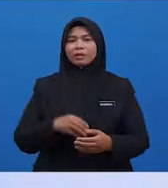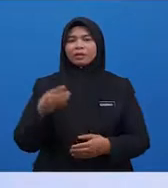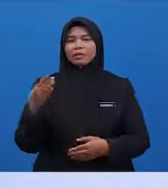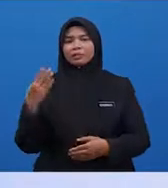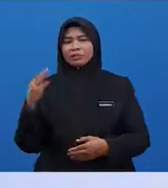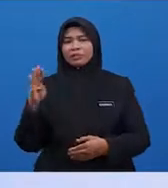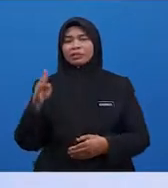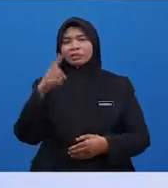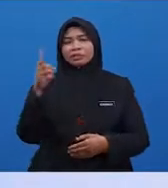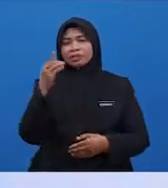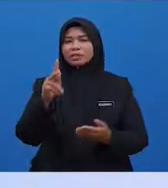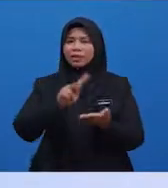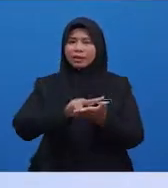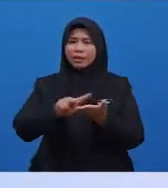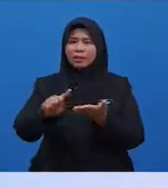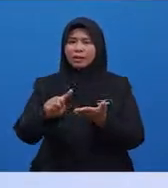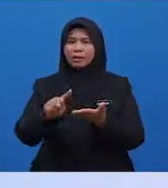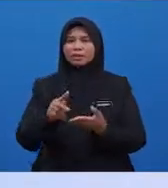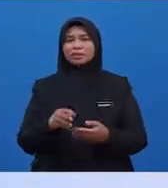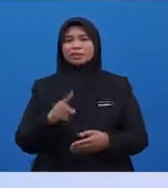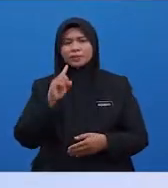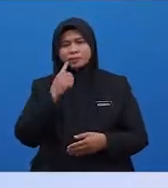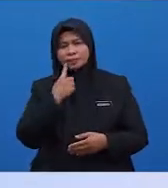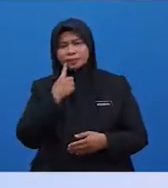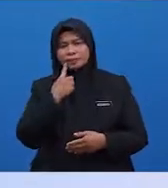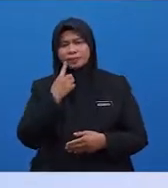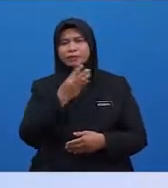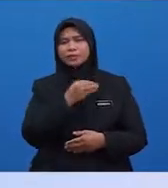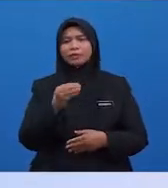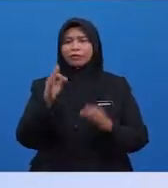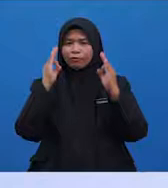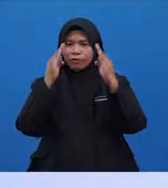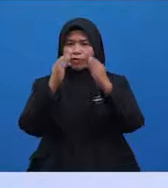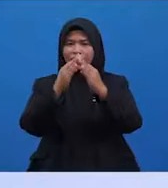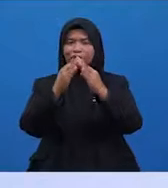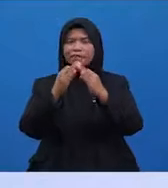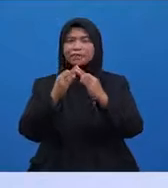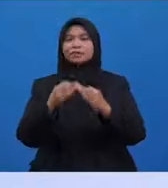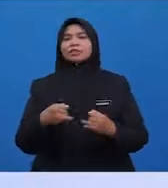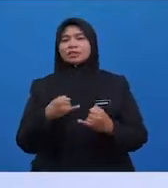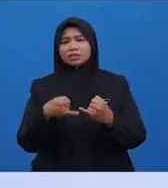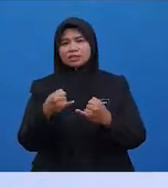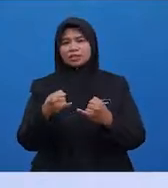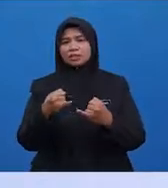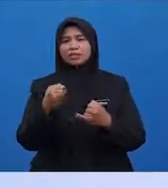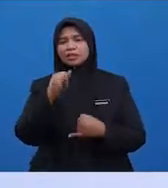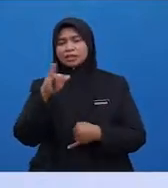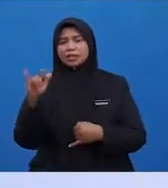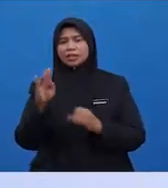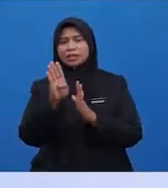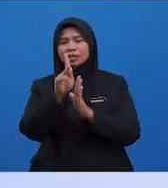beliau sentiasa kemas, berperwatakan serius dan sasaran kerjanya